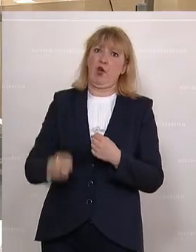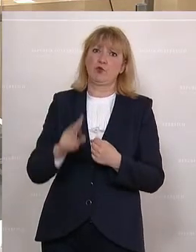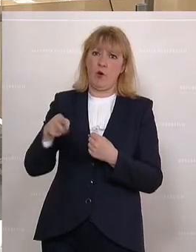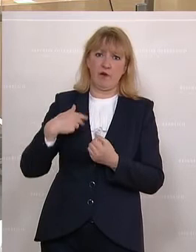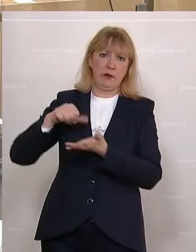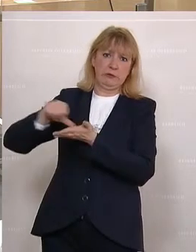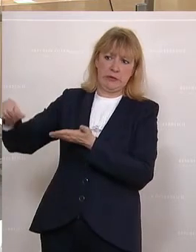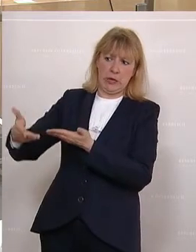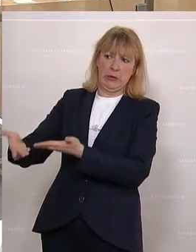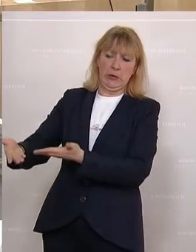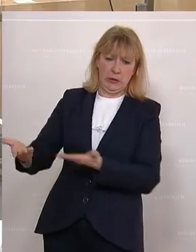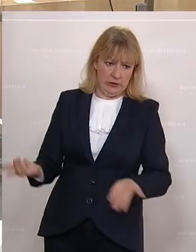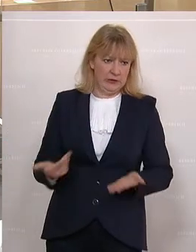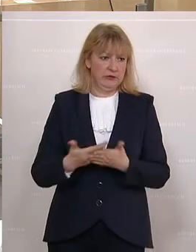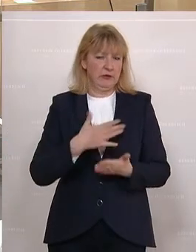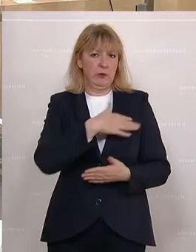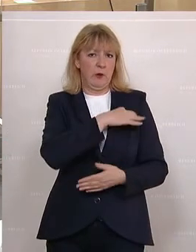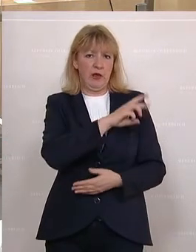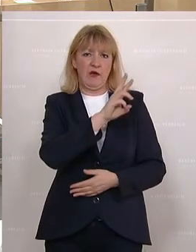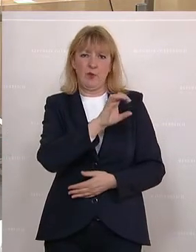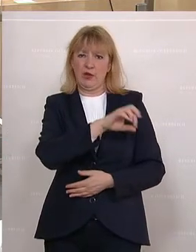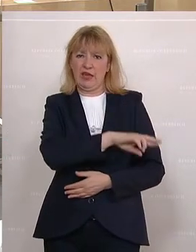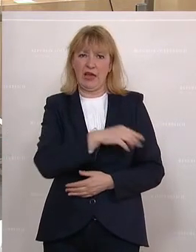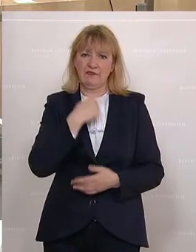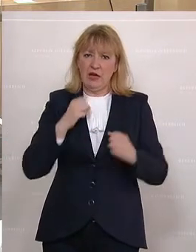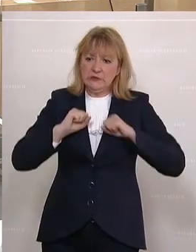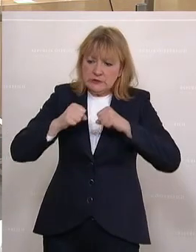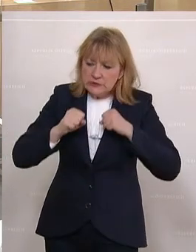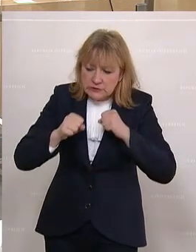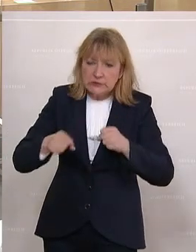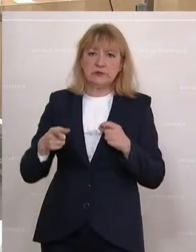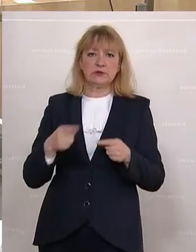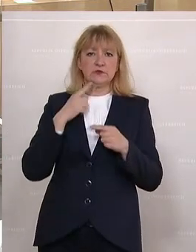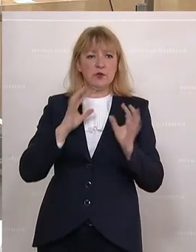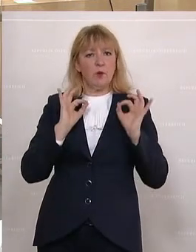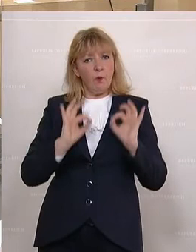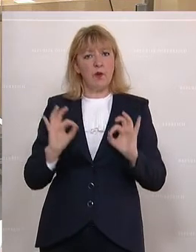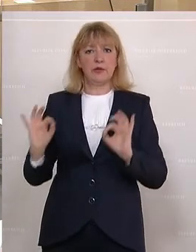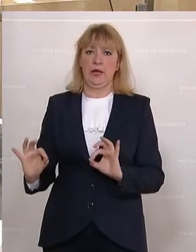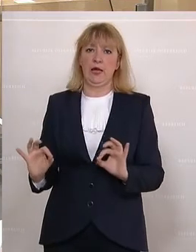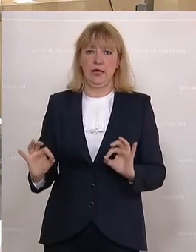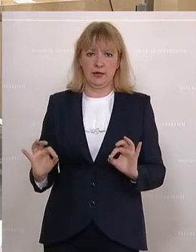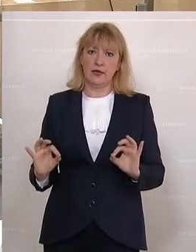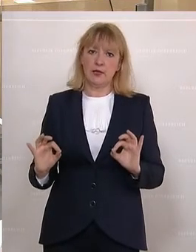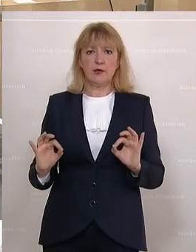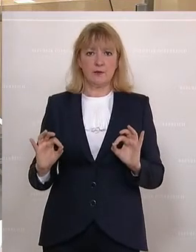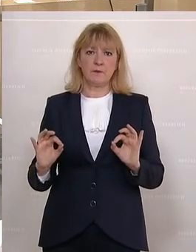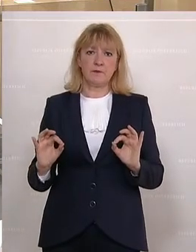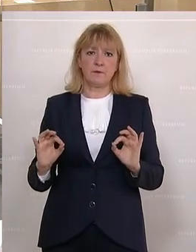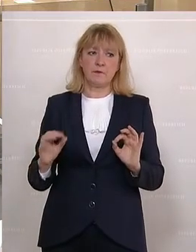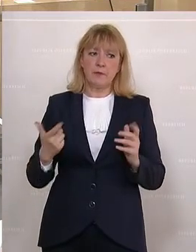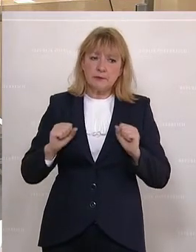es was unser kollege möglich gemacht hat indem er sich eingesetzt hat für einen ordentlichen indem er sich eingesetzt